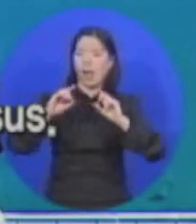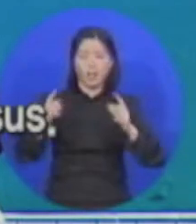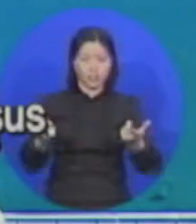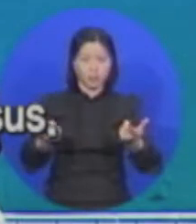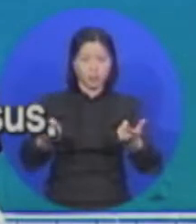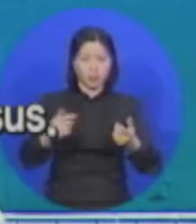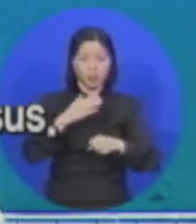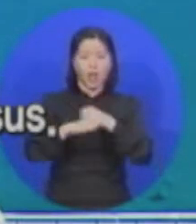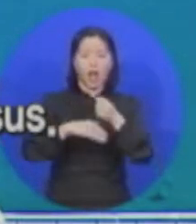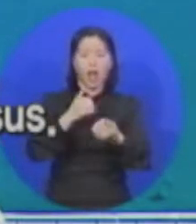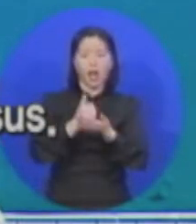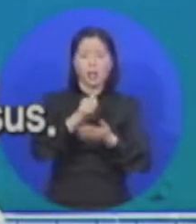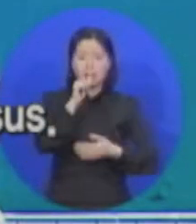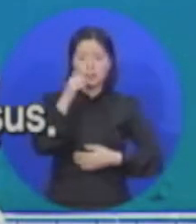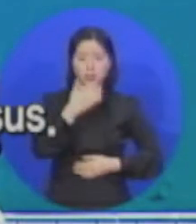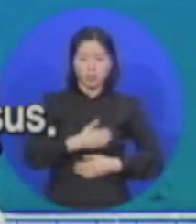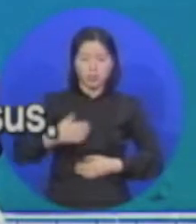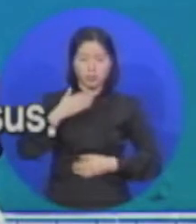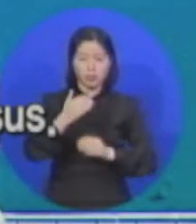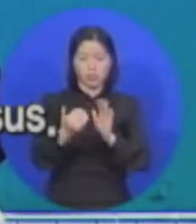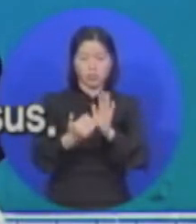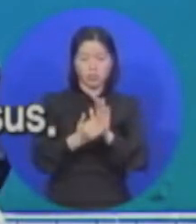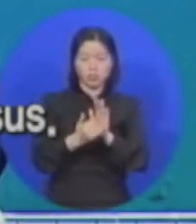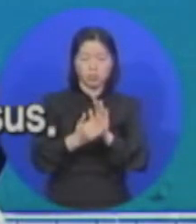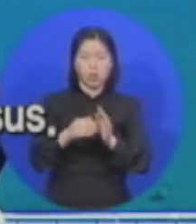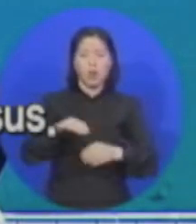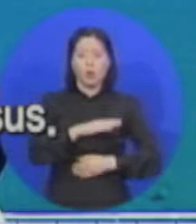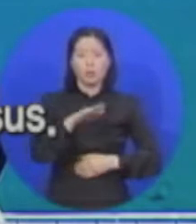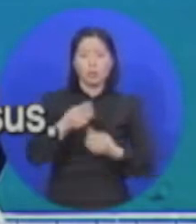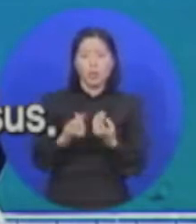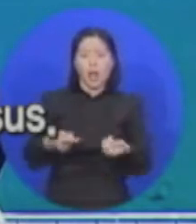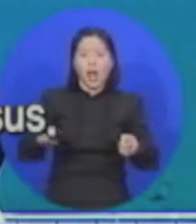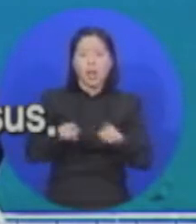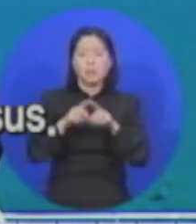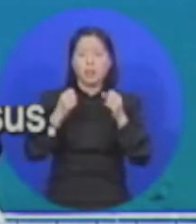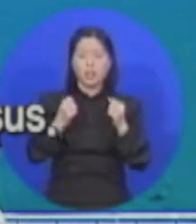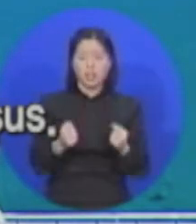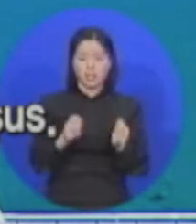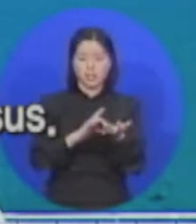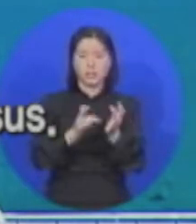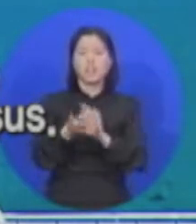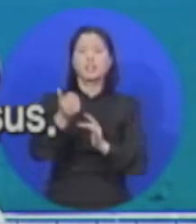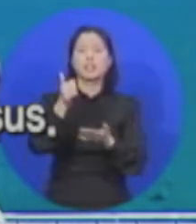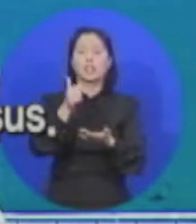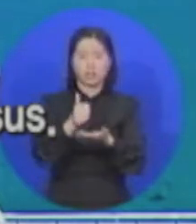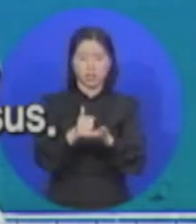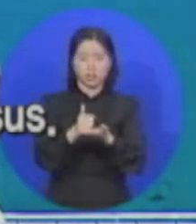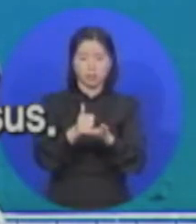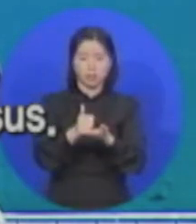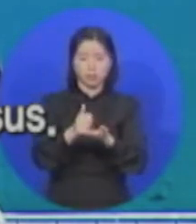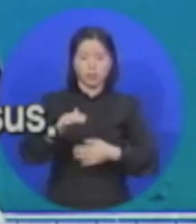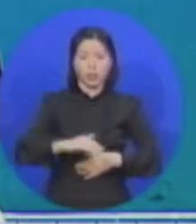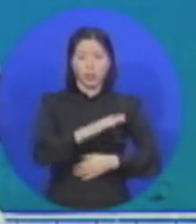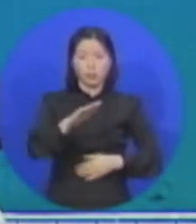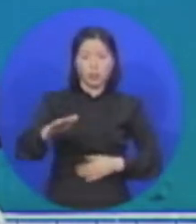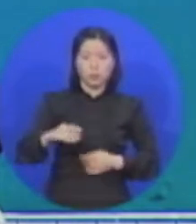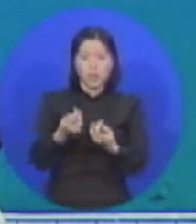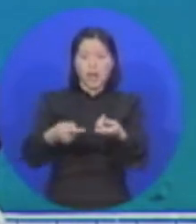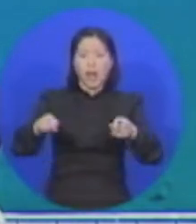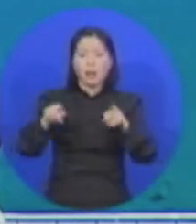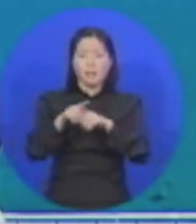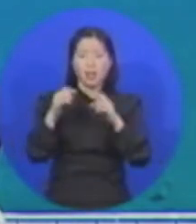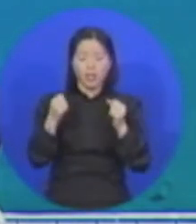사실은 우리와 함께 계시는 예수님을 말씀하고 있는 거예요 예수님 우리와 함께 계시는 60이 그분을